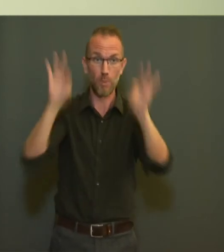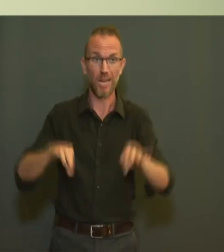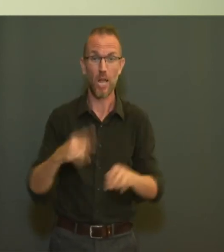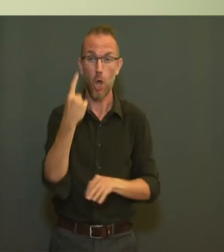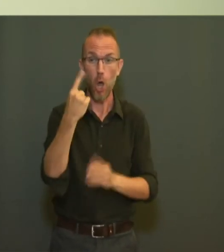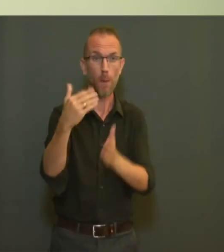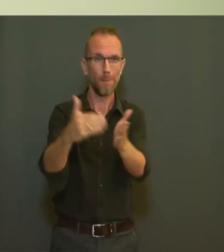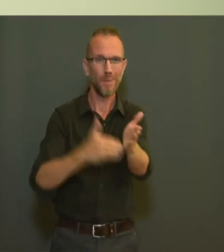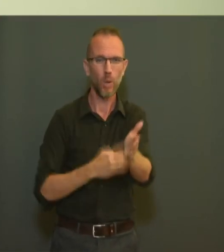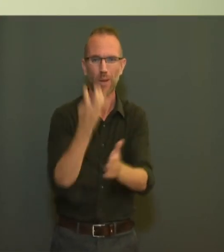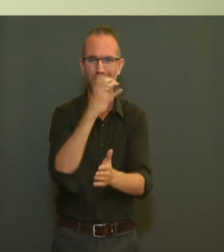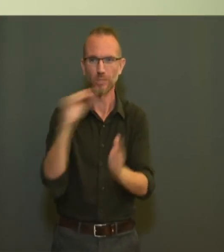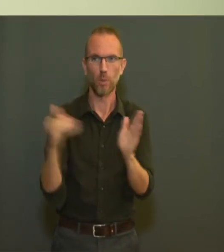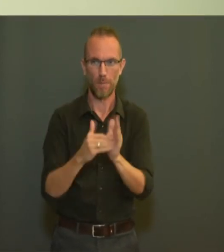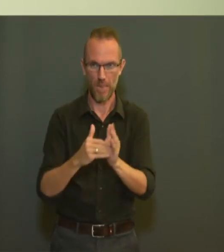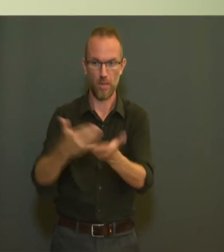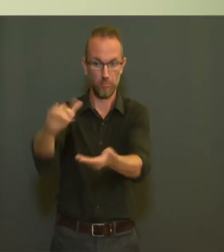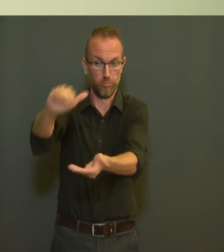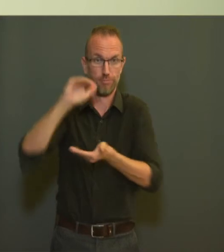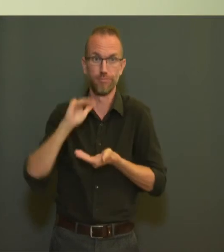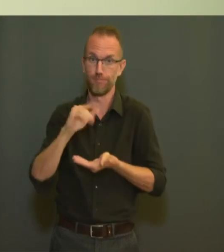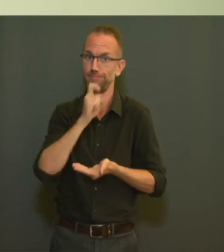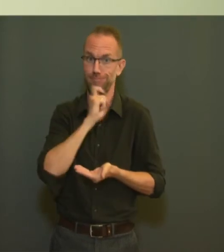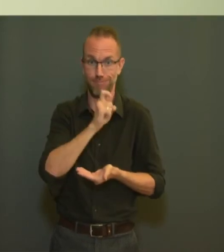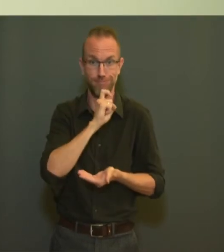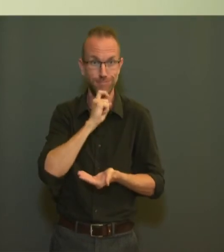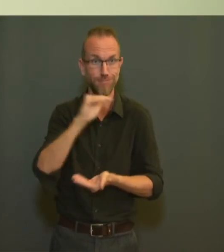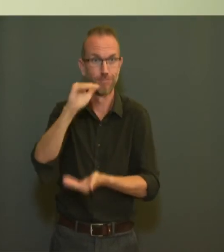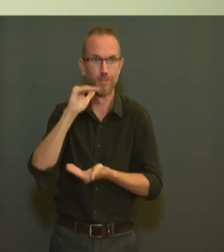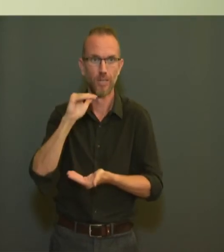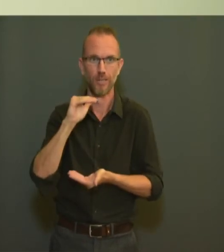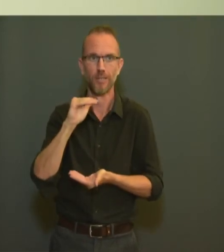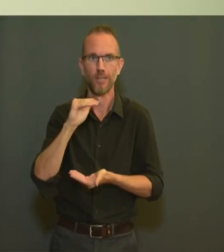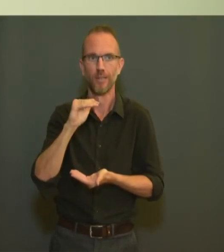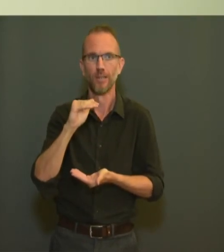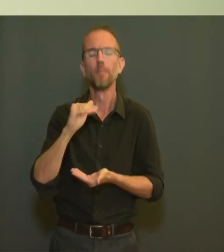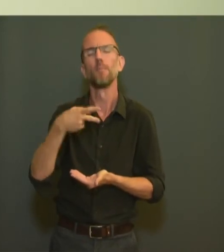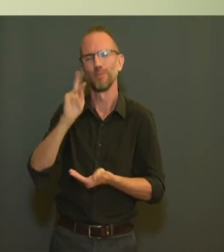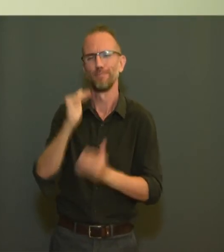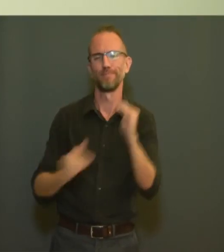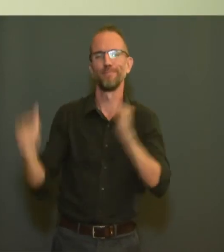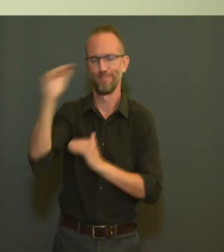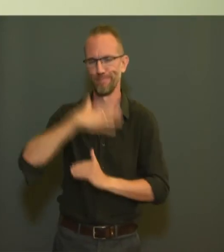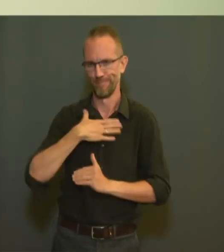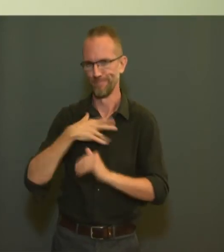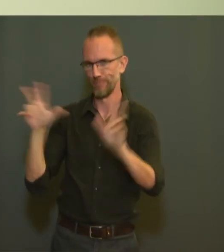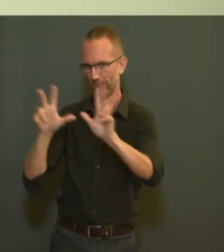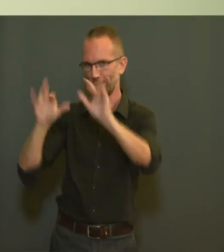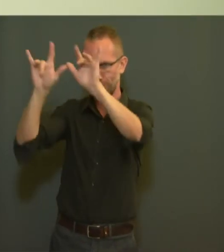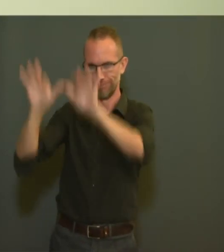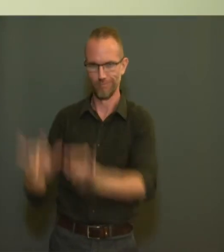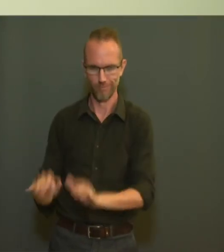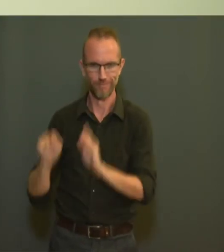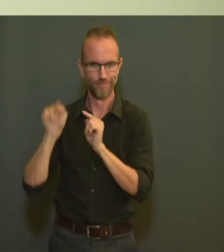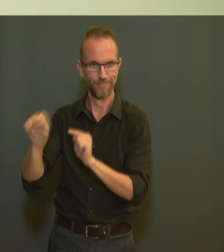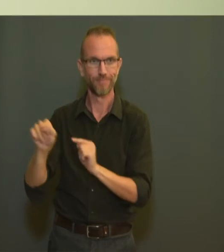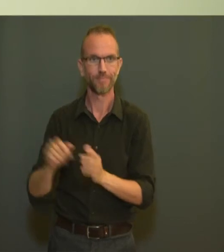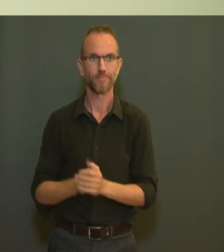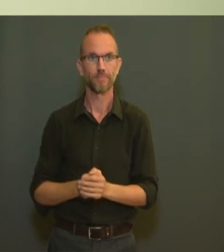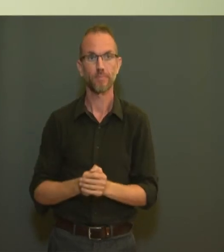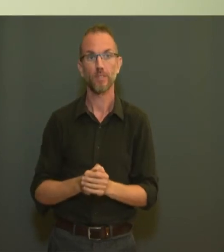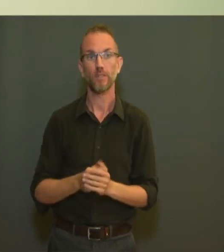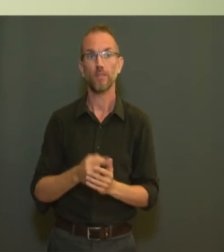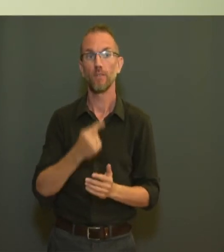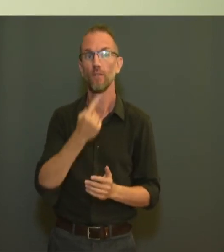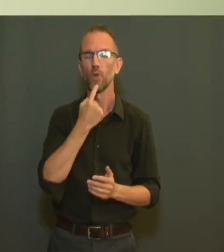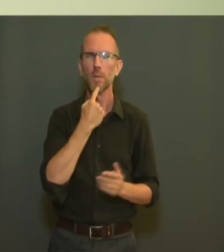manière majoritaire sous forme électronique. Et donc il y a réellement un succès de la manière dont électroniquement ceci a